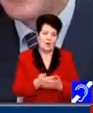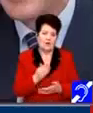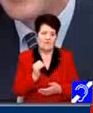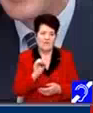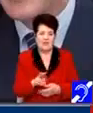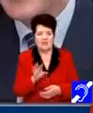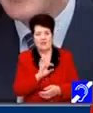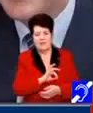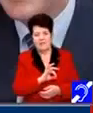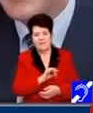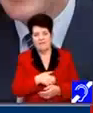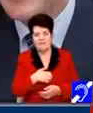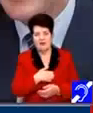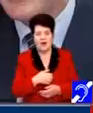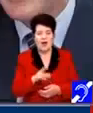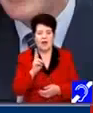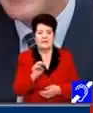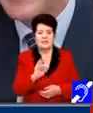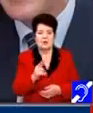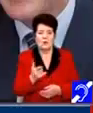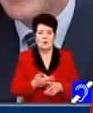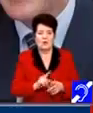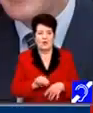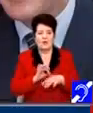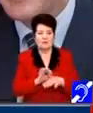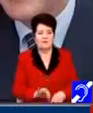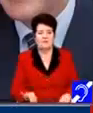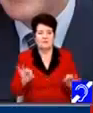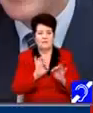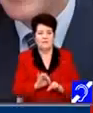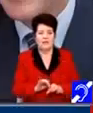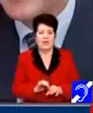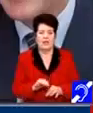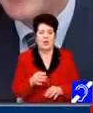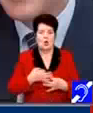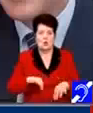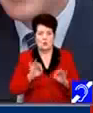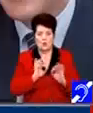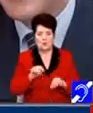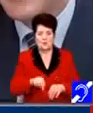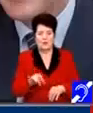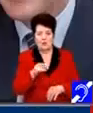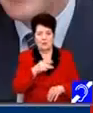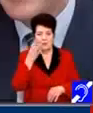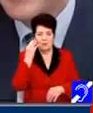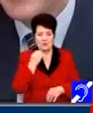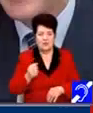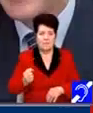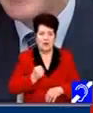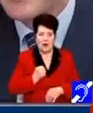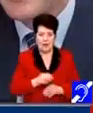o chestiune care nu aduce niciun fel de implicații sau efecte juridice pentru Republica Moldova, dar, din